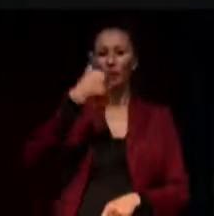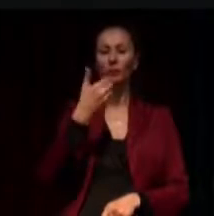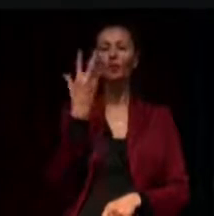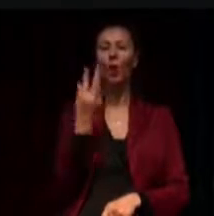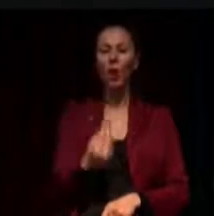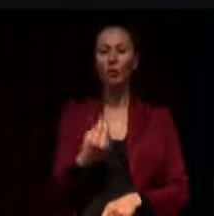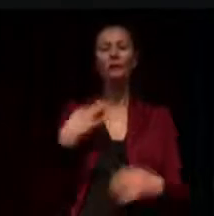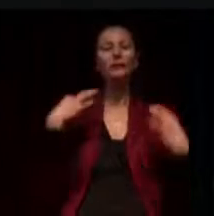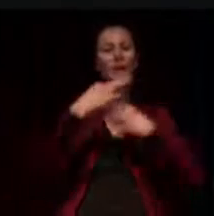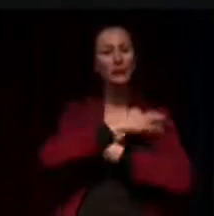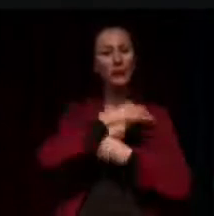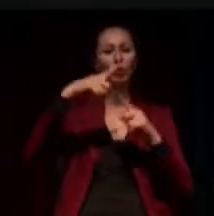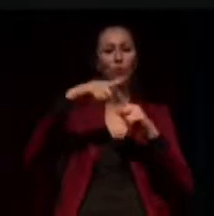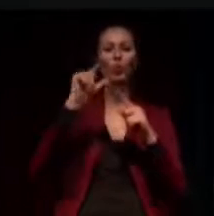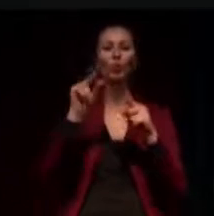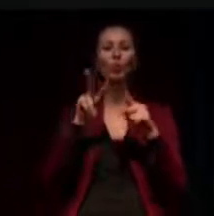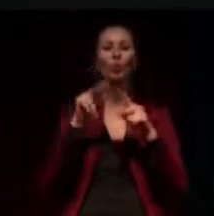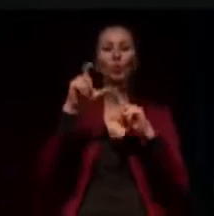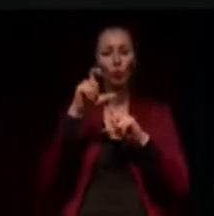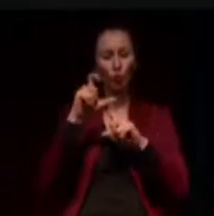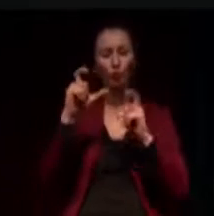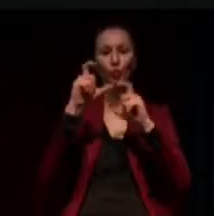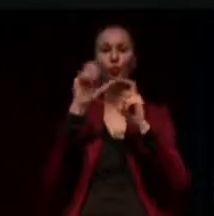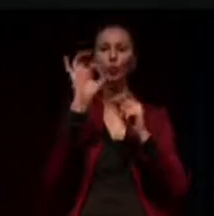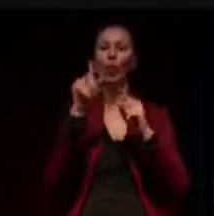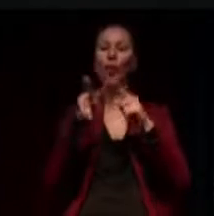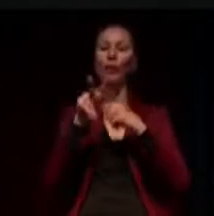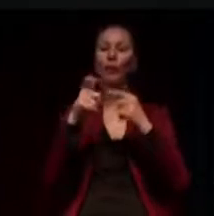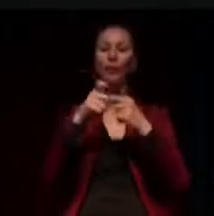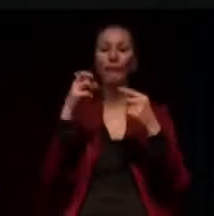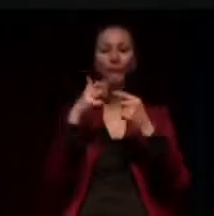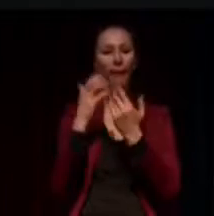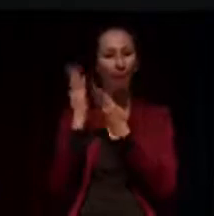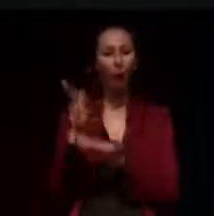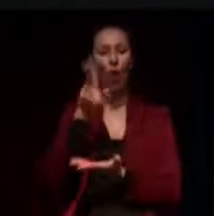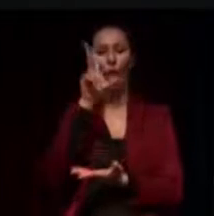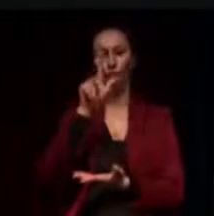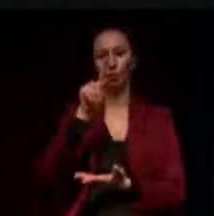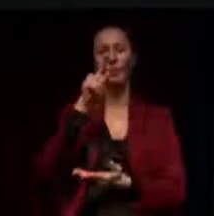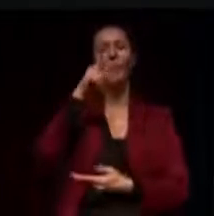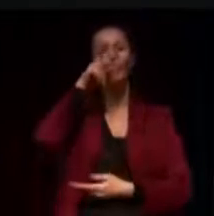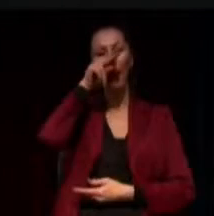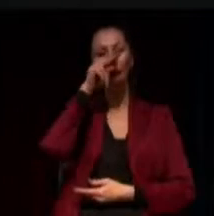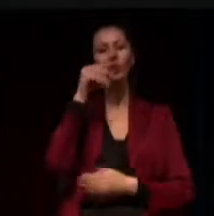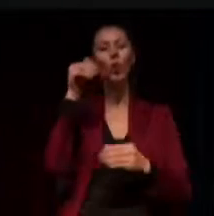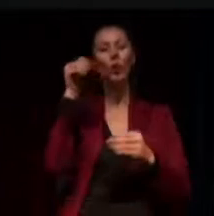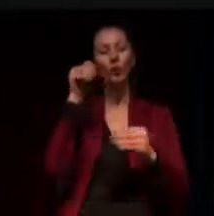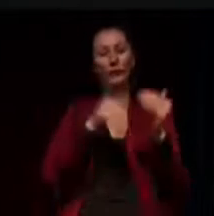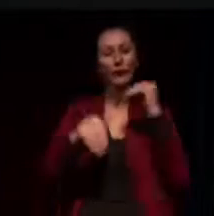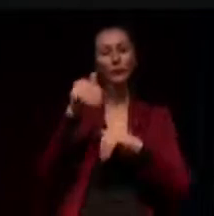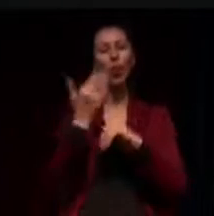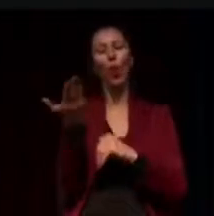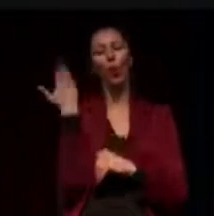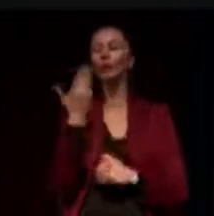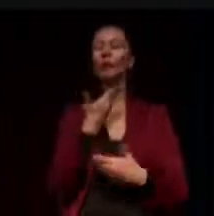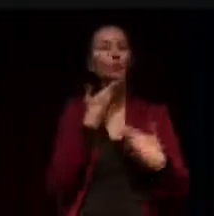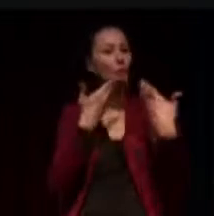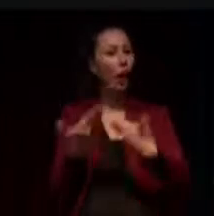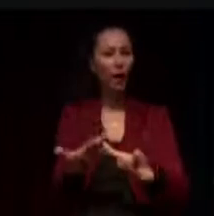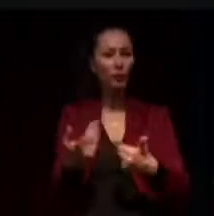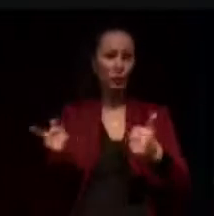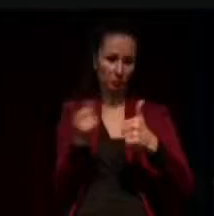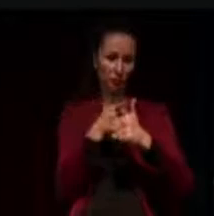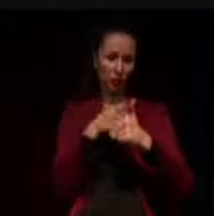olan Sayın Tunç Soyer 31 Mart öncesinde, seçimler önce dile getirmiş. Demek ki İzmir'in